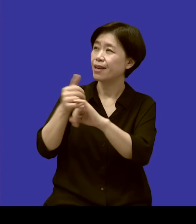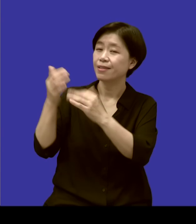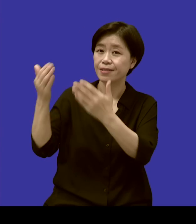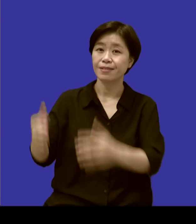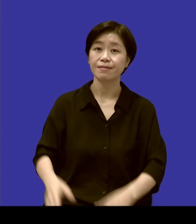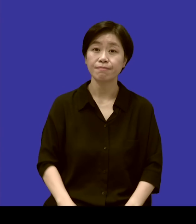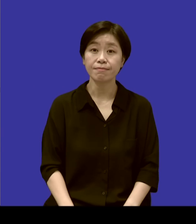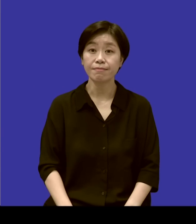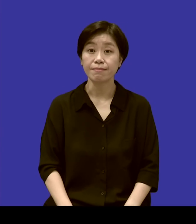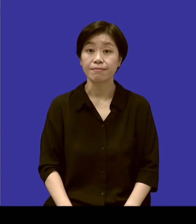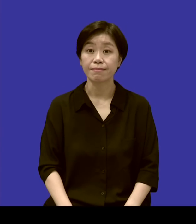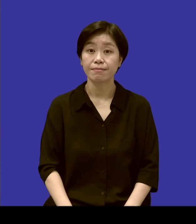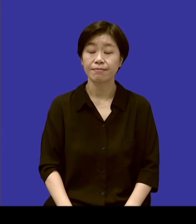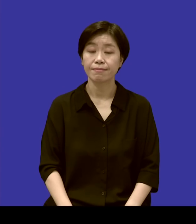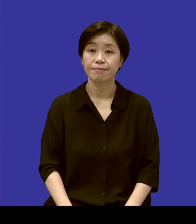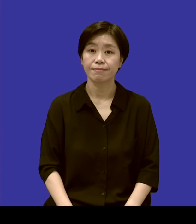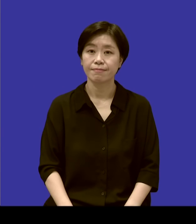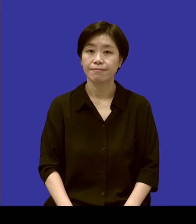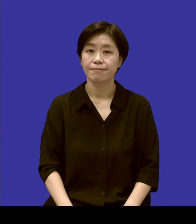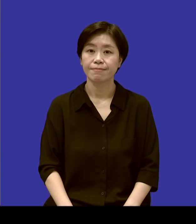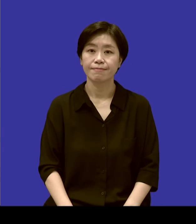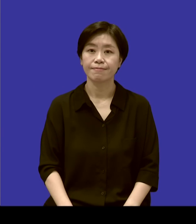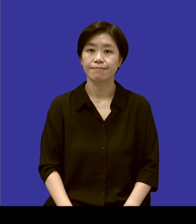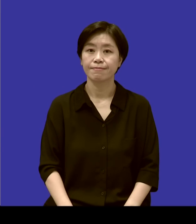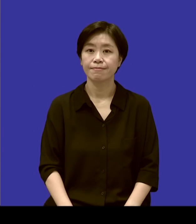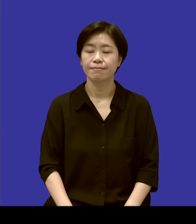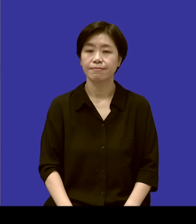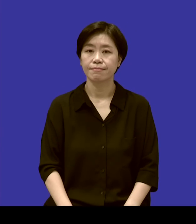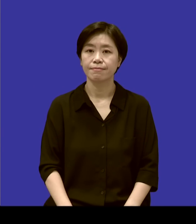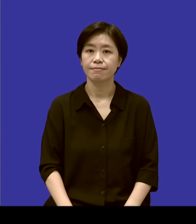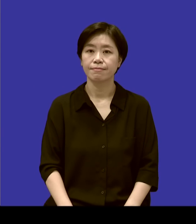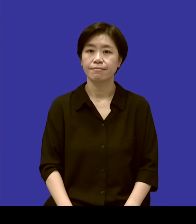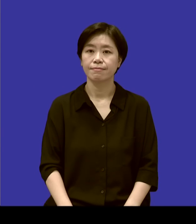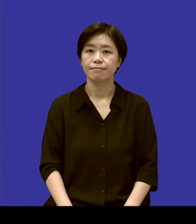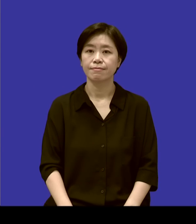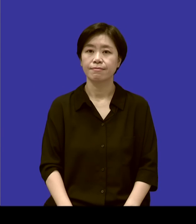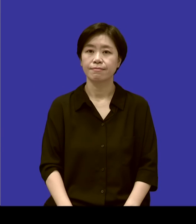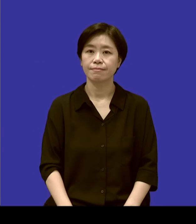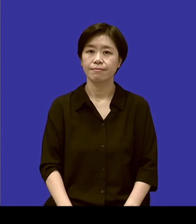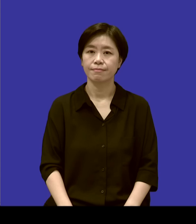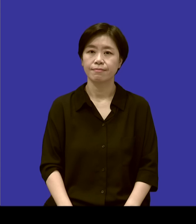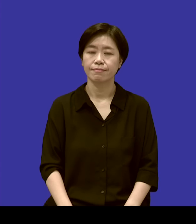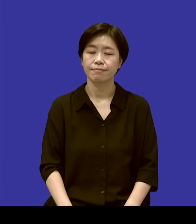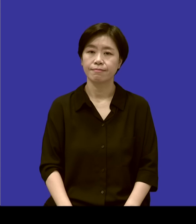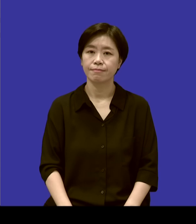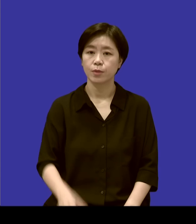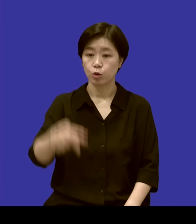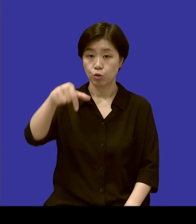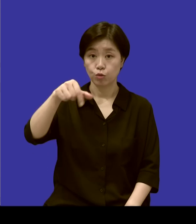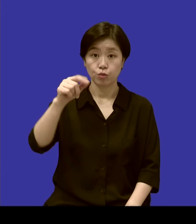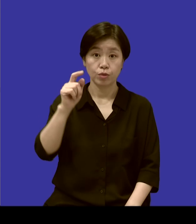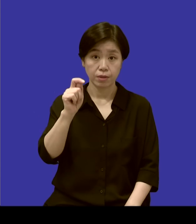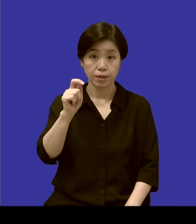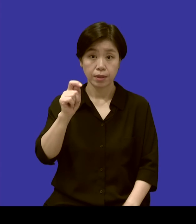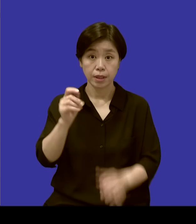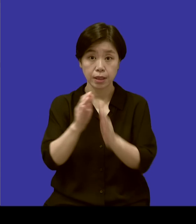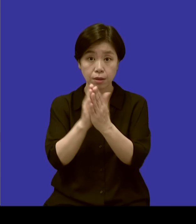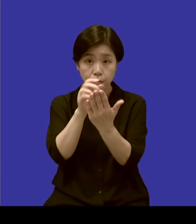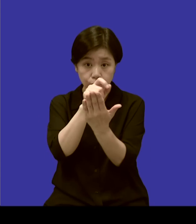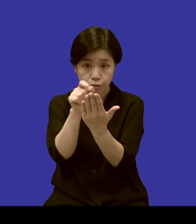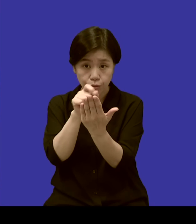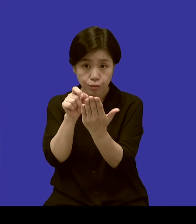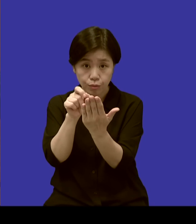너무 막 은혜를 많이 또 받아가지고 예. 하나님의 음성을 또 반드시 들었어요. 네가 서운한